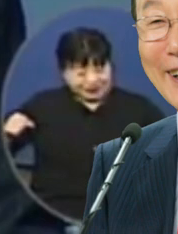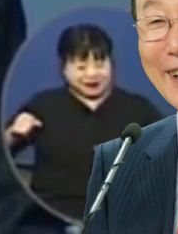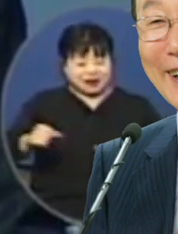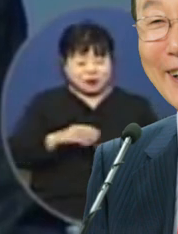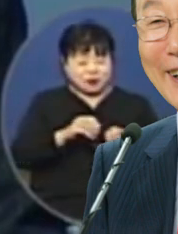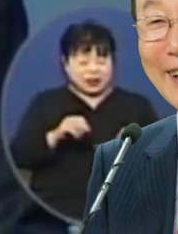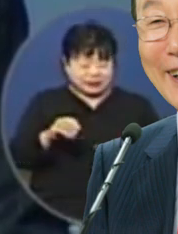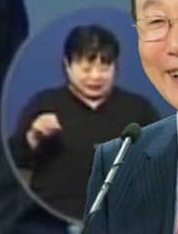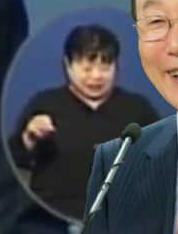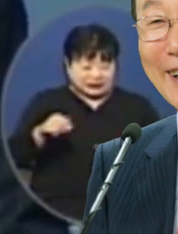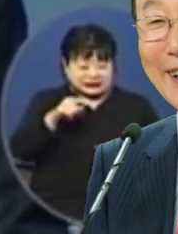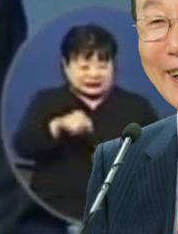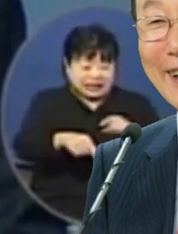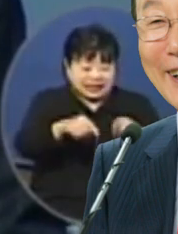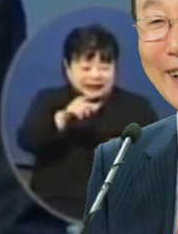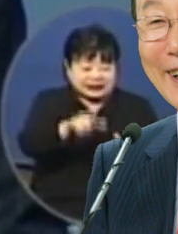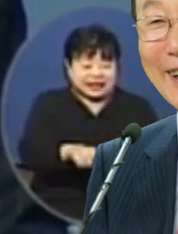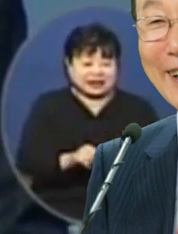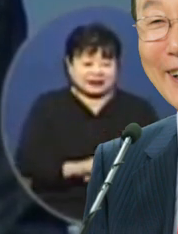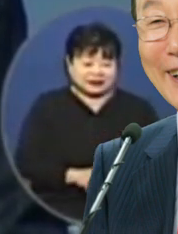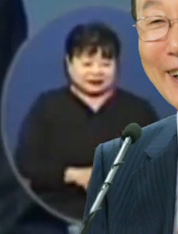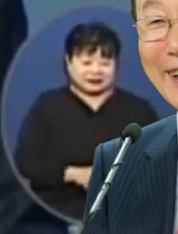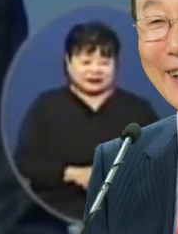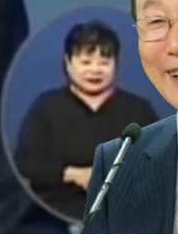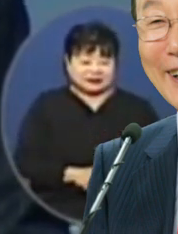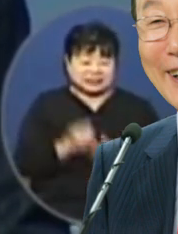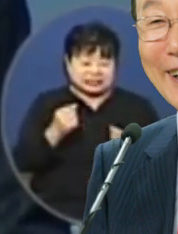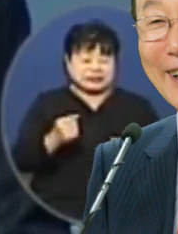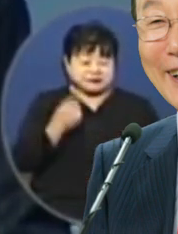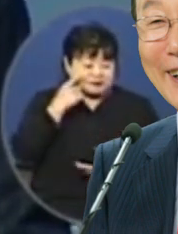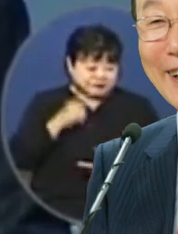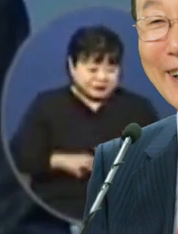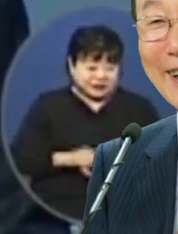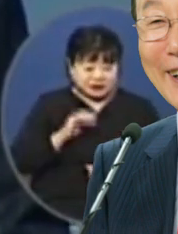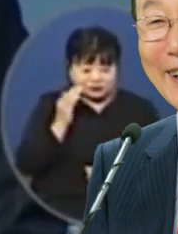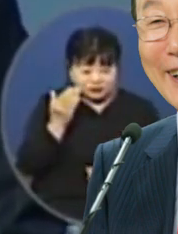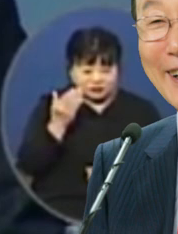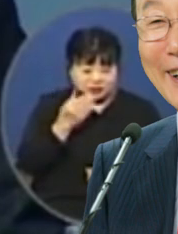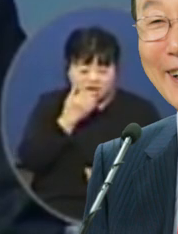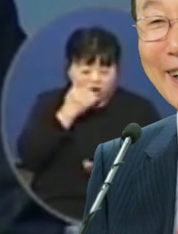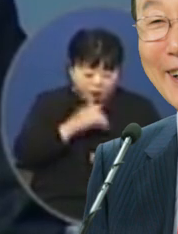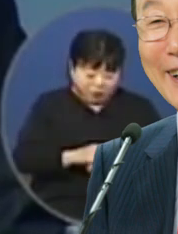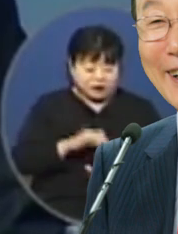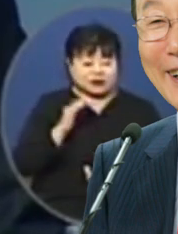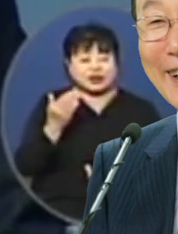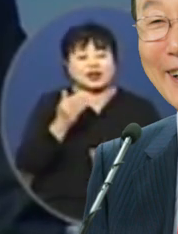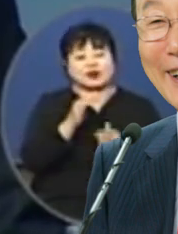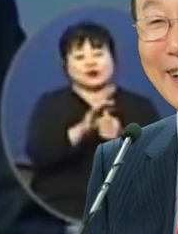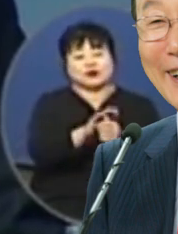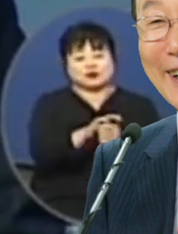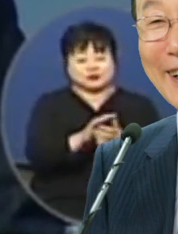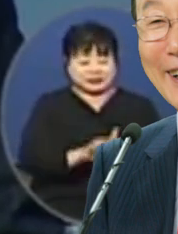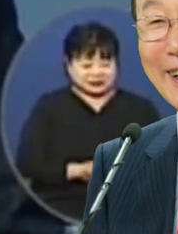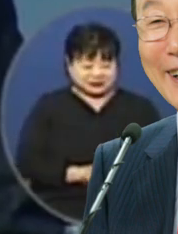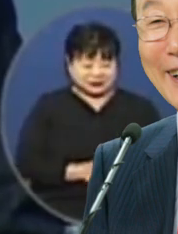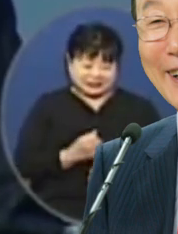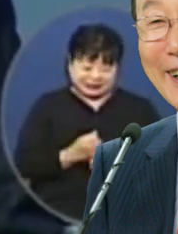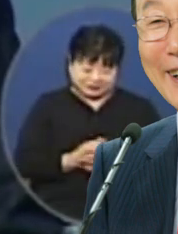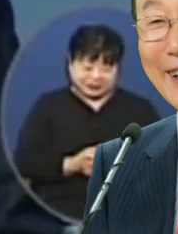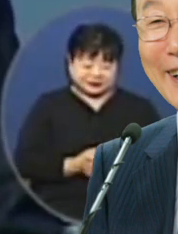모래 땅을 지나갈 때 기운을 되찾을 수 있는 바위가 되어준다는 것입니다.